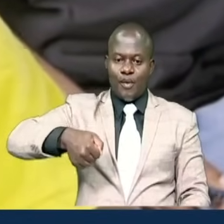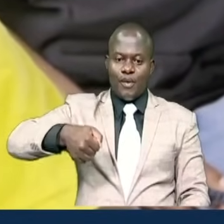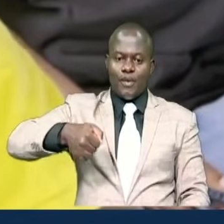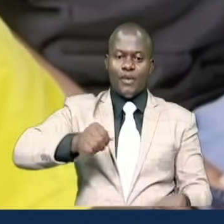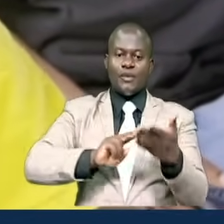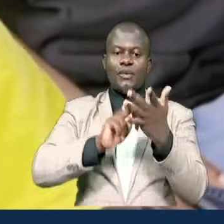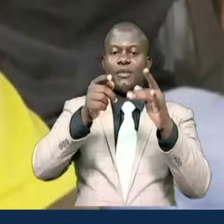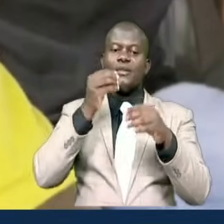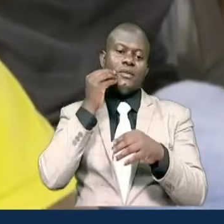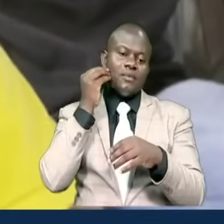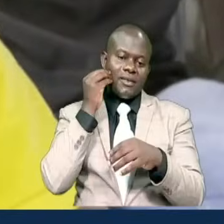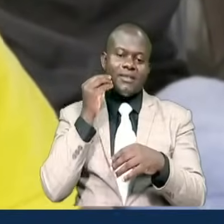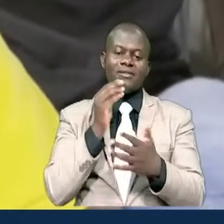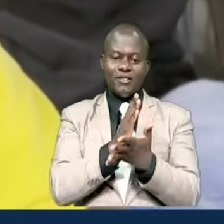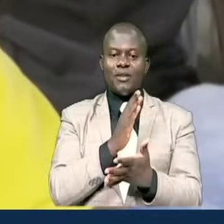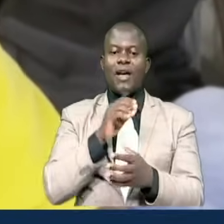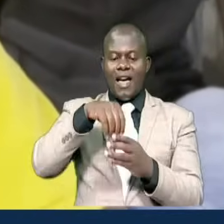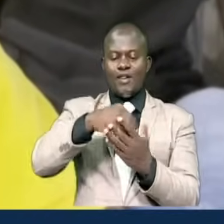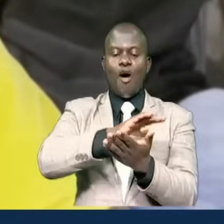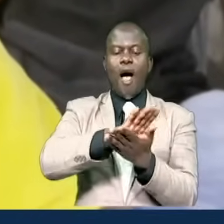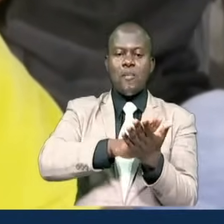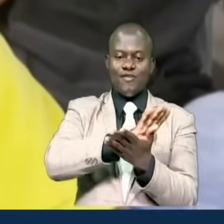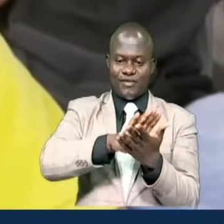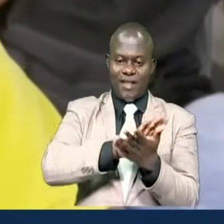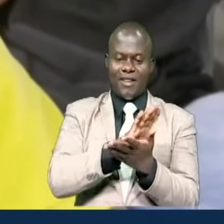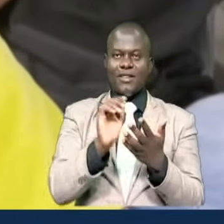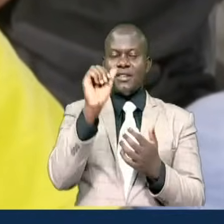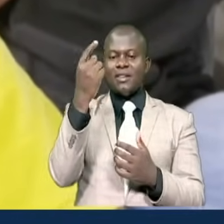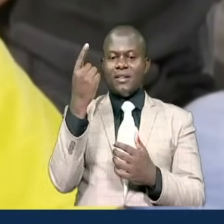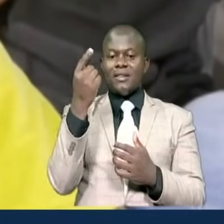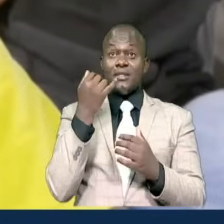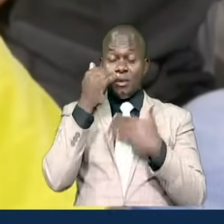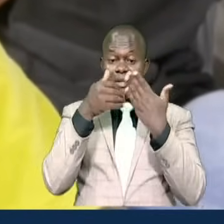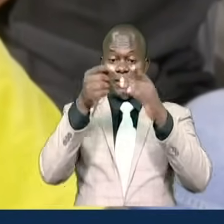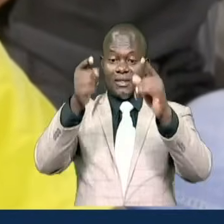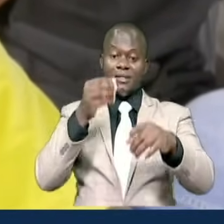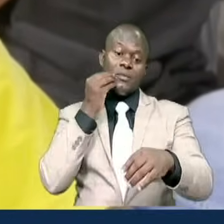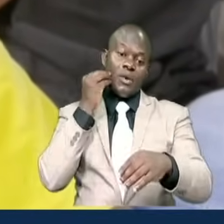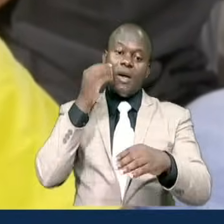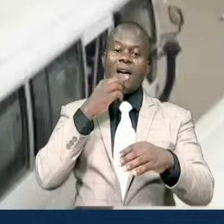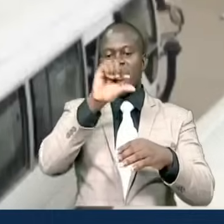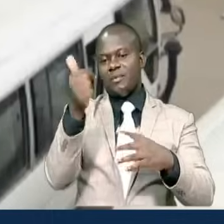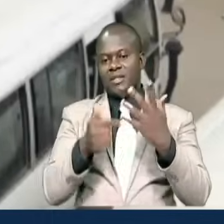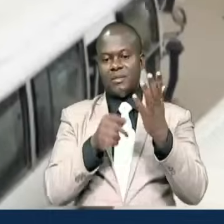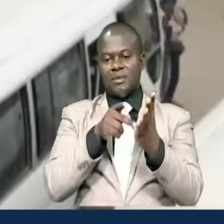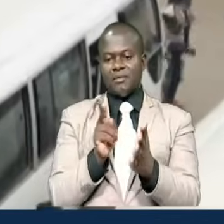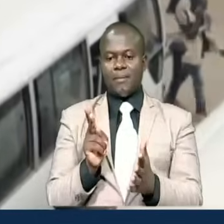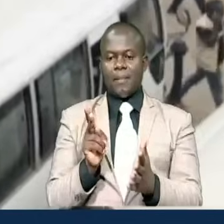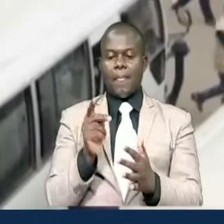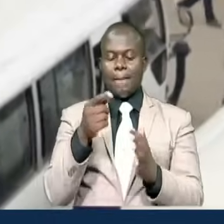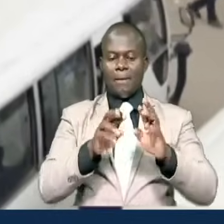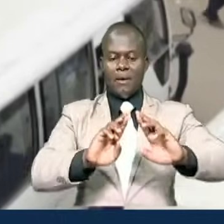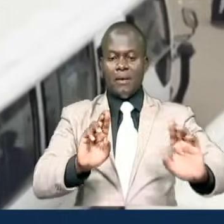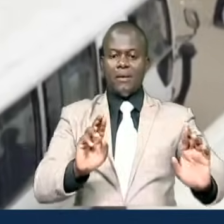kwifashisha tugeze imuhira harimo amavuta icyo ni icya mbere ningera rero mu rugo hari ibindi ndi bubagurire ibi byo gutegura